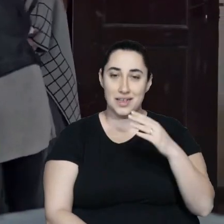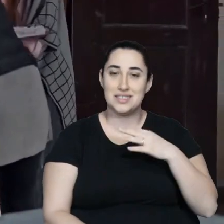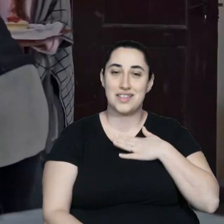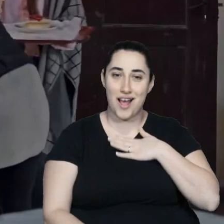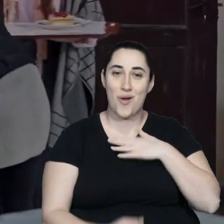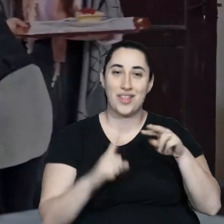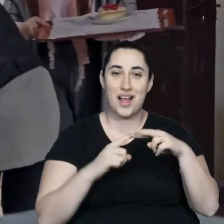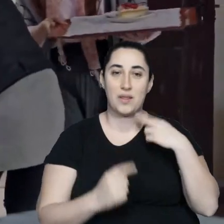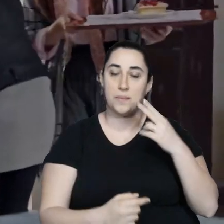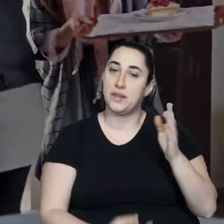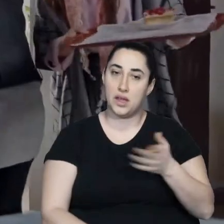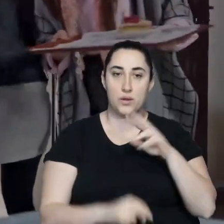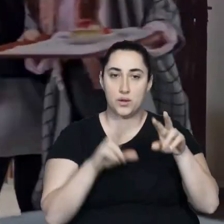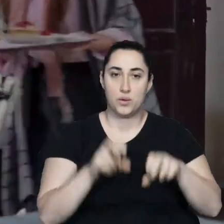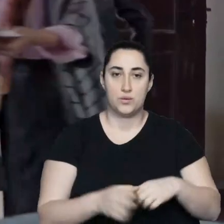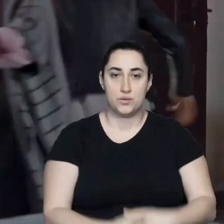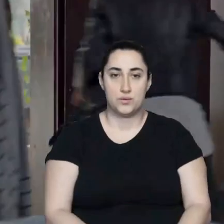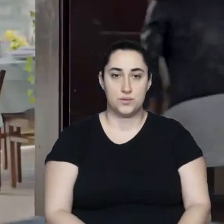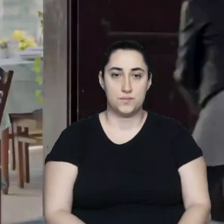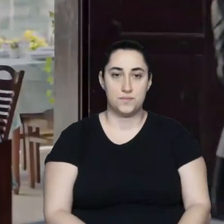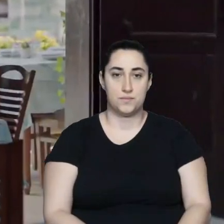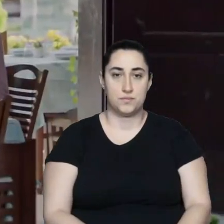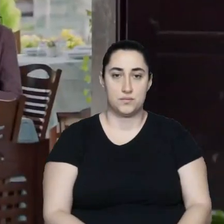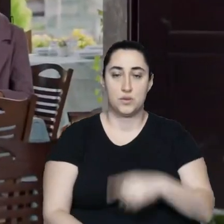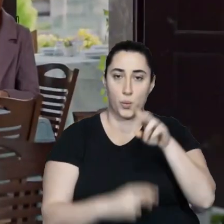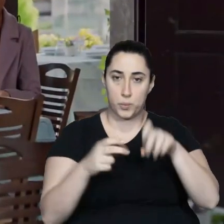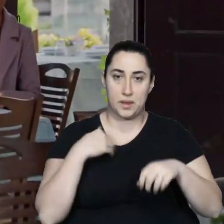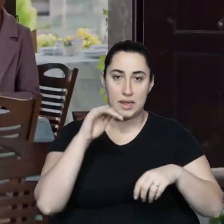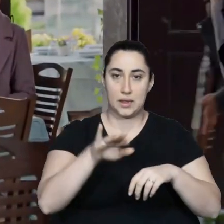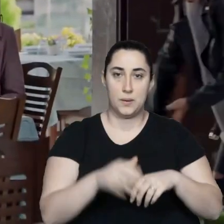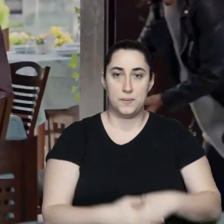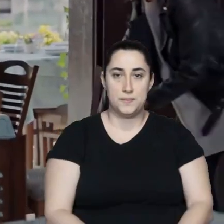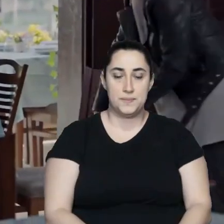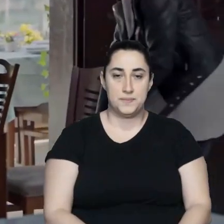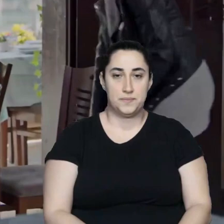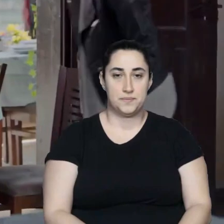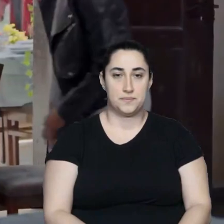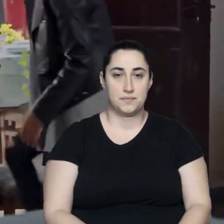abla. Hadi bakalım, otur. Sen otur, ben